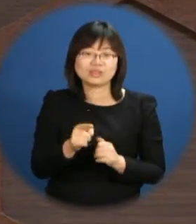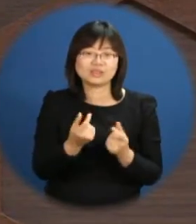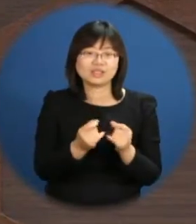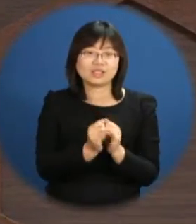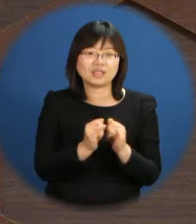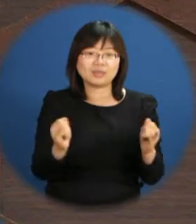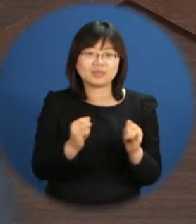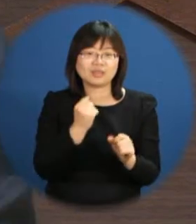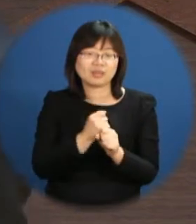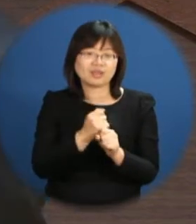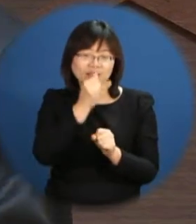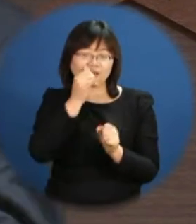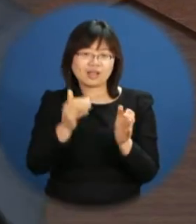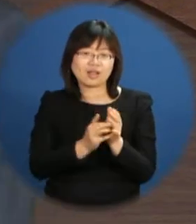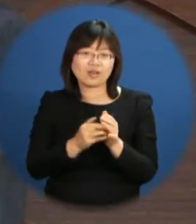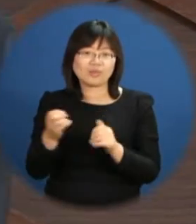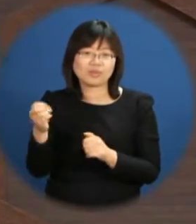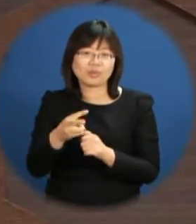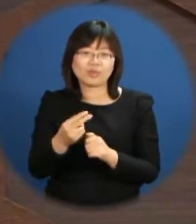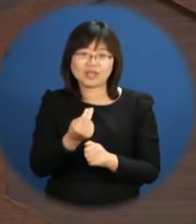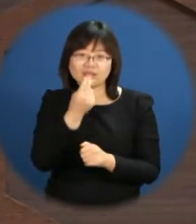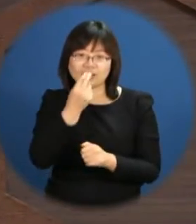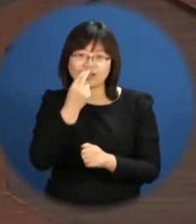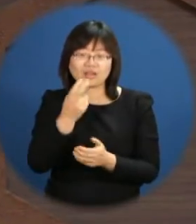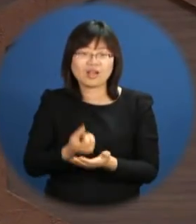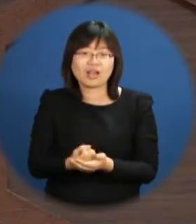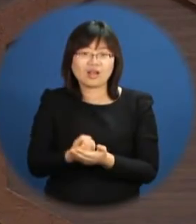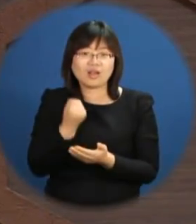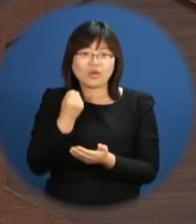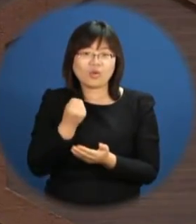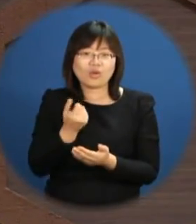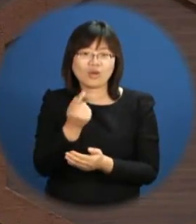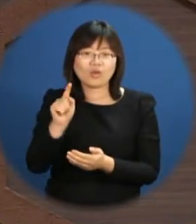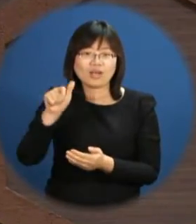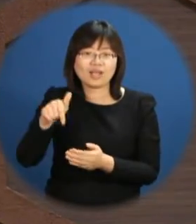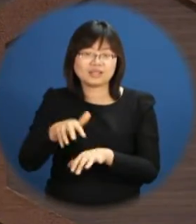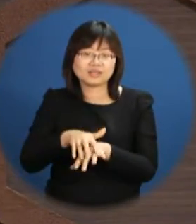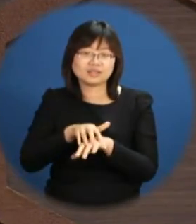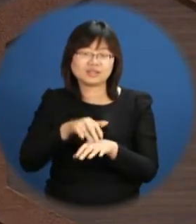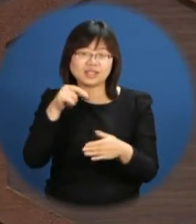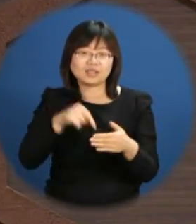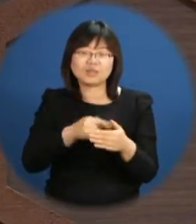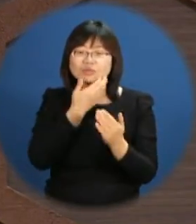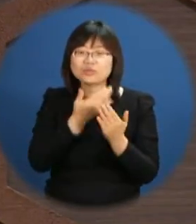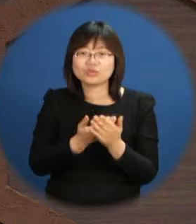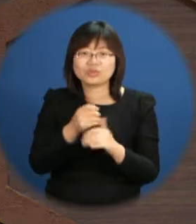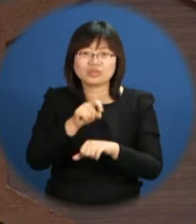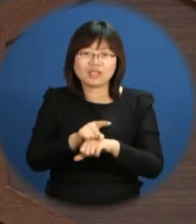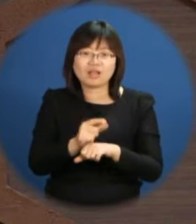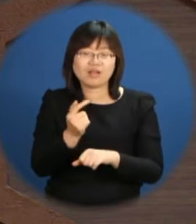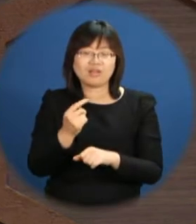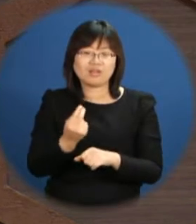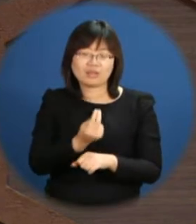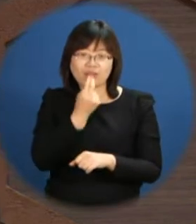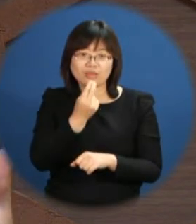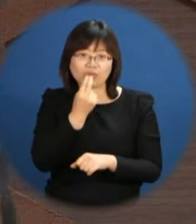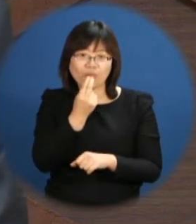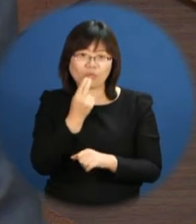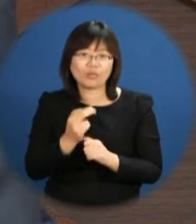발견했다고 하고요 또 그 산소가 가지는 화학 체계에서 중요성 이 산소가